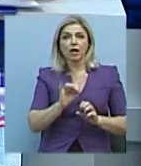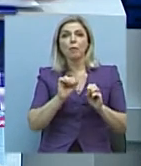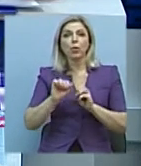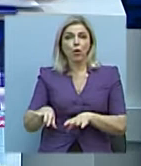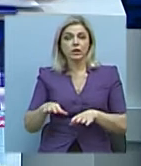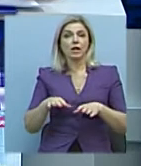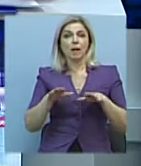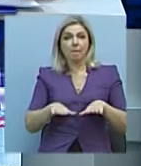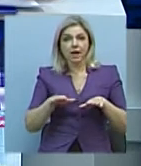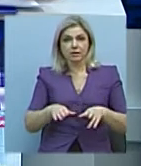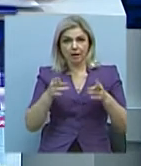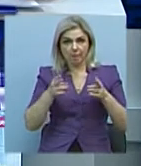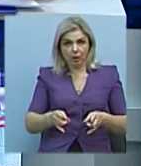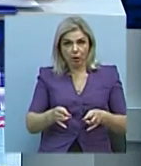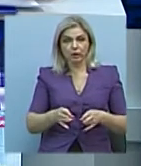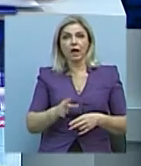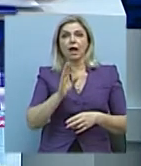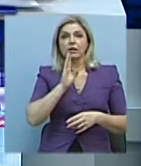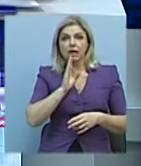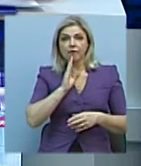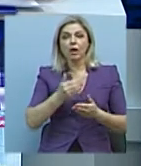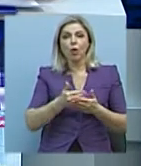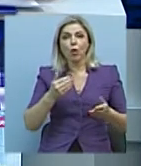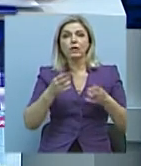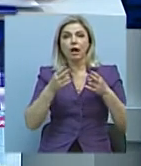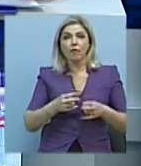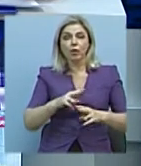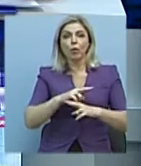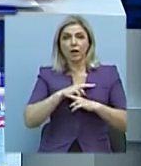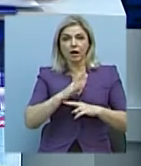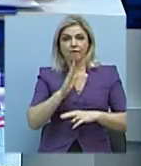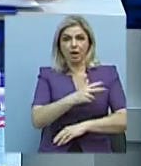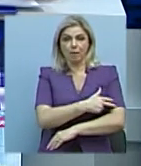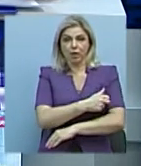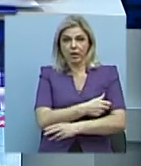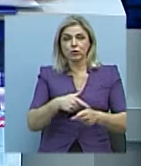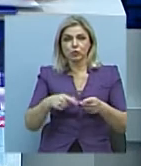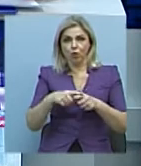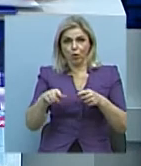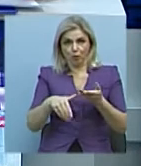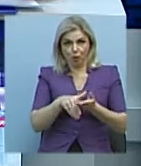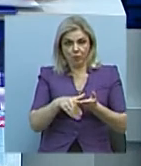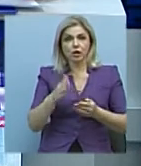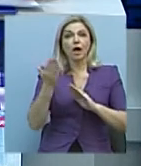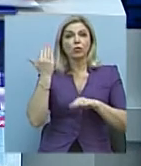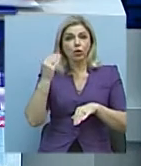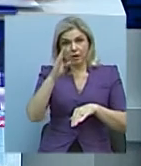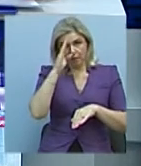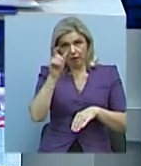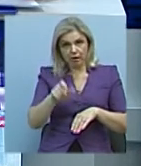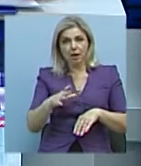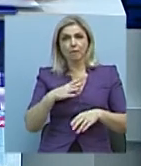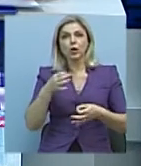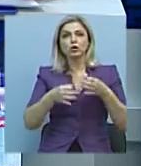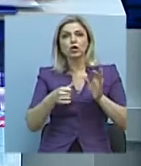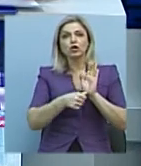місце дорожньо-транспортної пригоди. Дівчина від отриманих травм померла в лікарні швидкої медичної допомоги. Тоді Олексія Казимірову